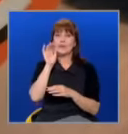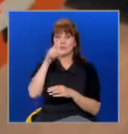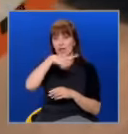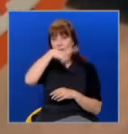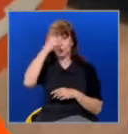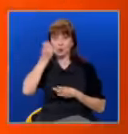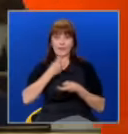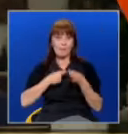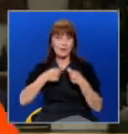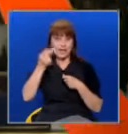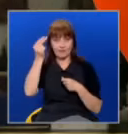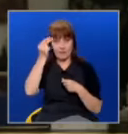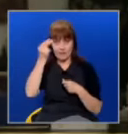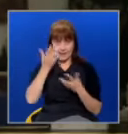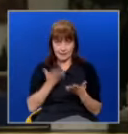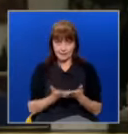в България.